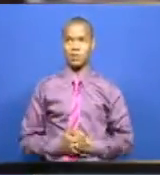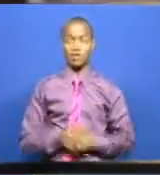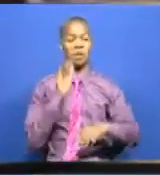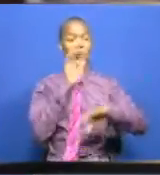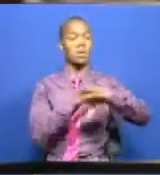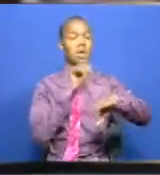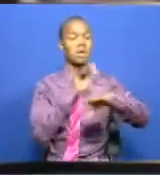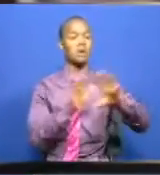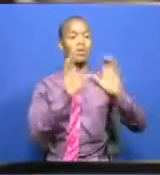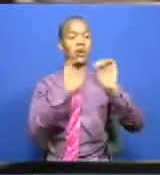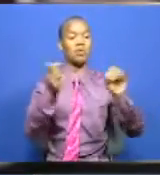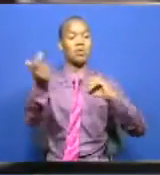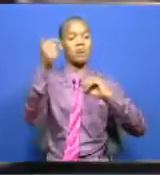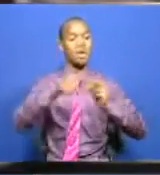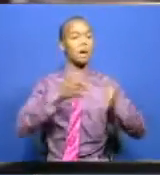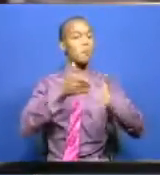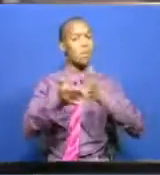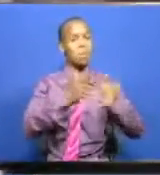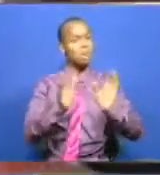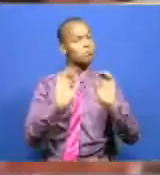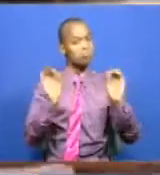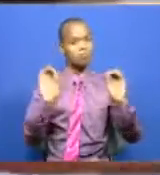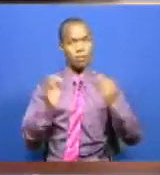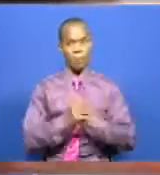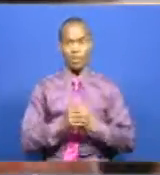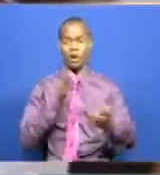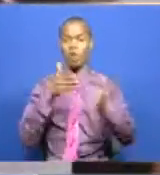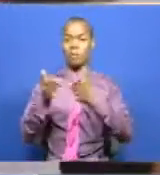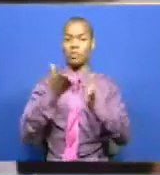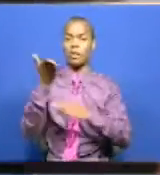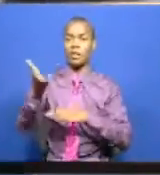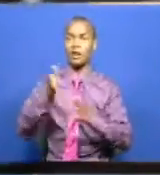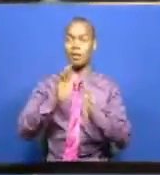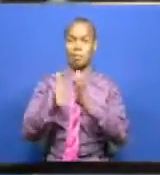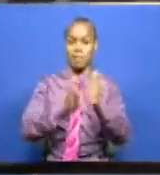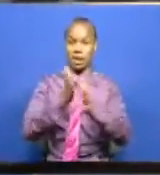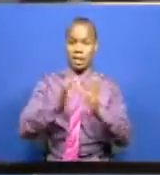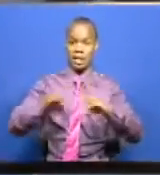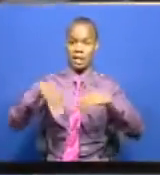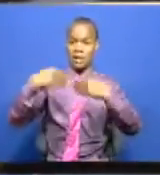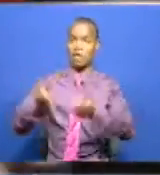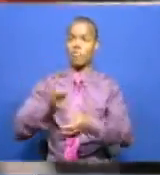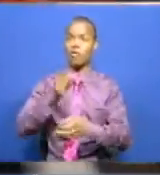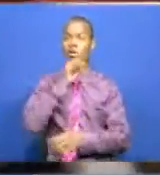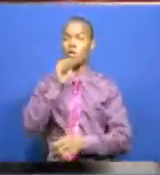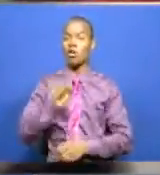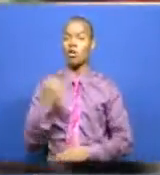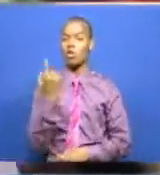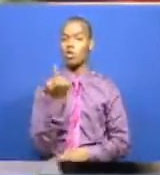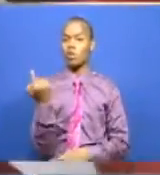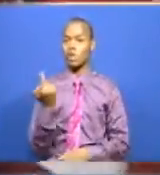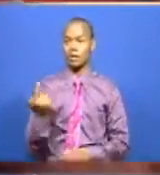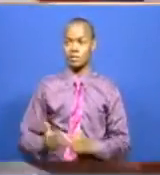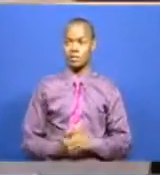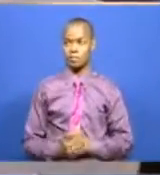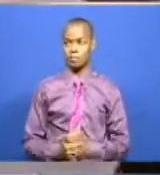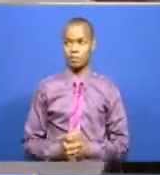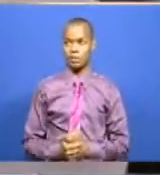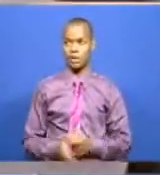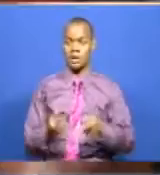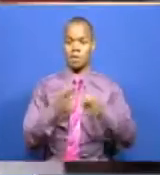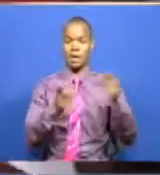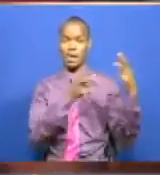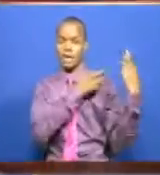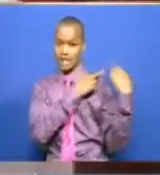kuja kupatia nafasi. Hizo nafasi na kwanga imetengwa ya kupatia wazee. Si ni ukweli? Kwa hivyo pia ni jukumu